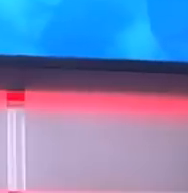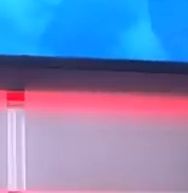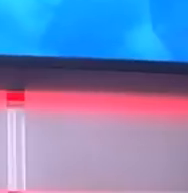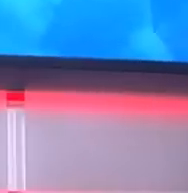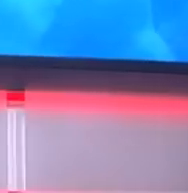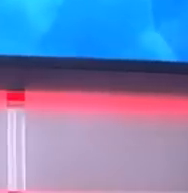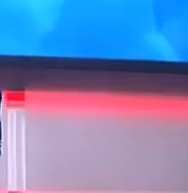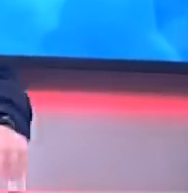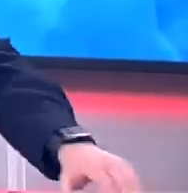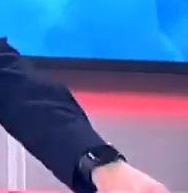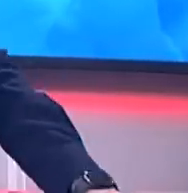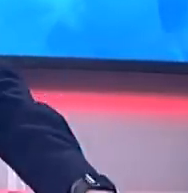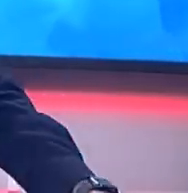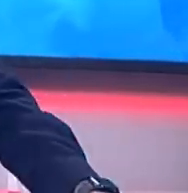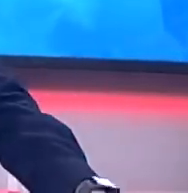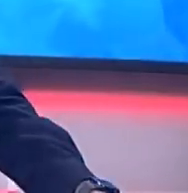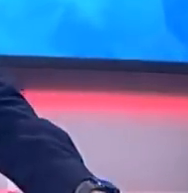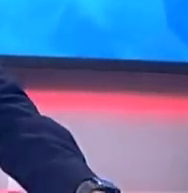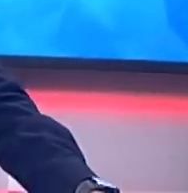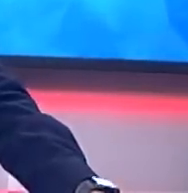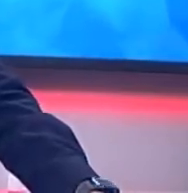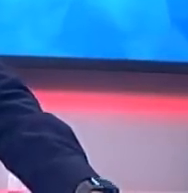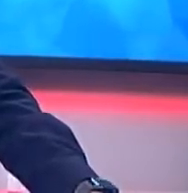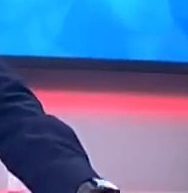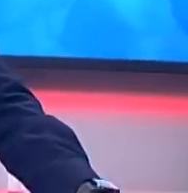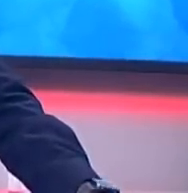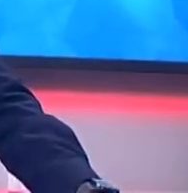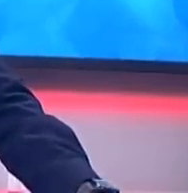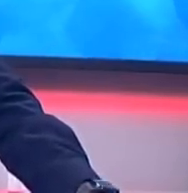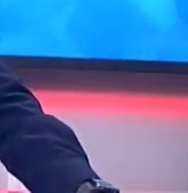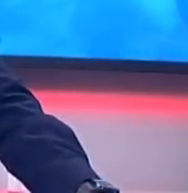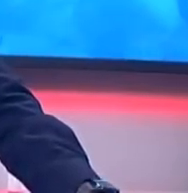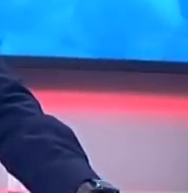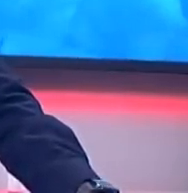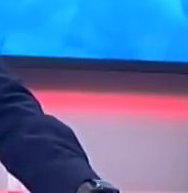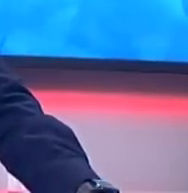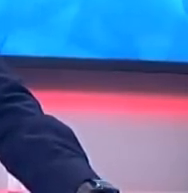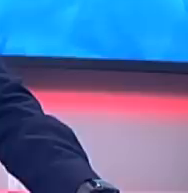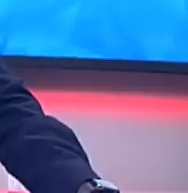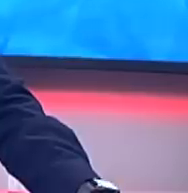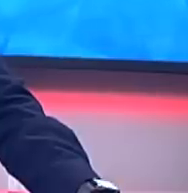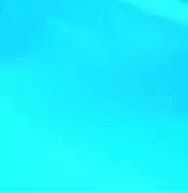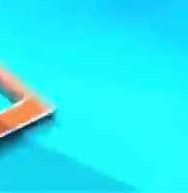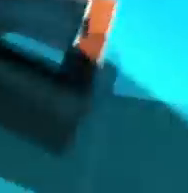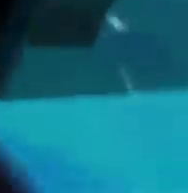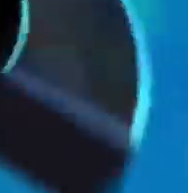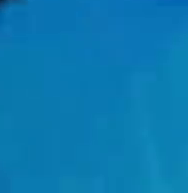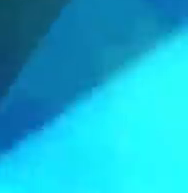bus kalbamas apie tai, ar valdžia kviesis prekybininkus ant kilimėlio. Likite įsijungę Lietuvos ryto televiziją.